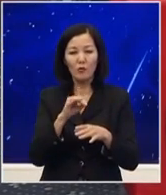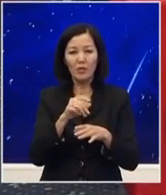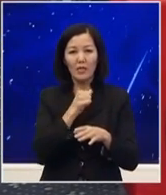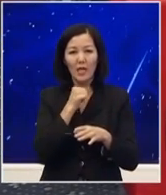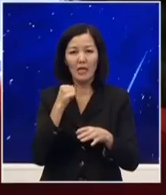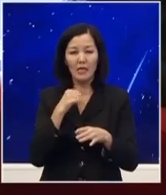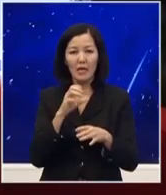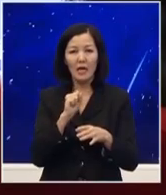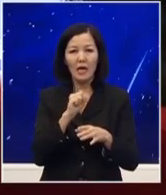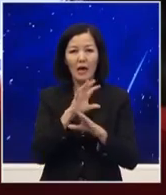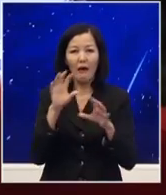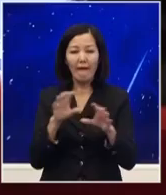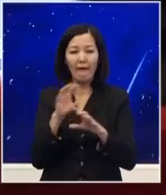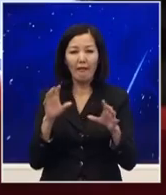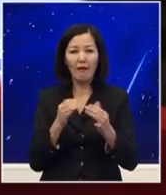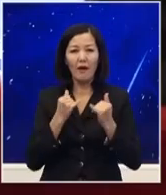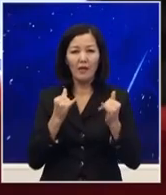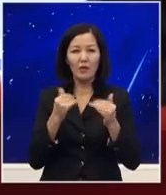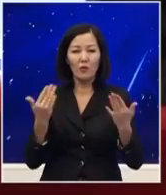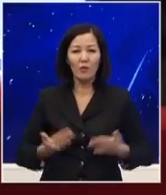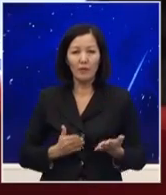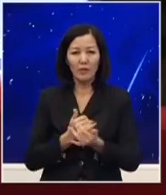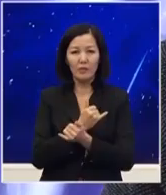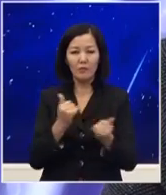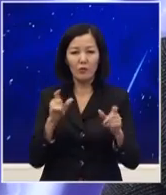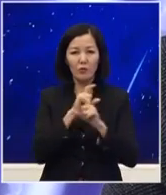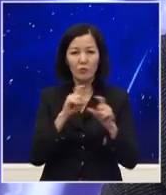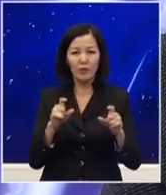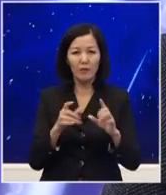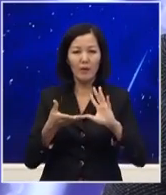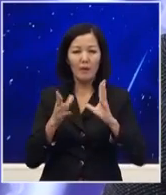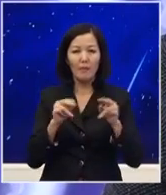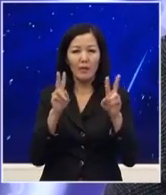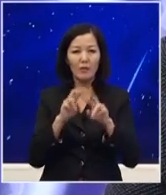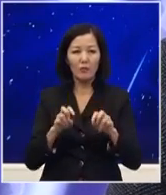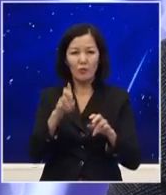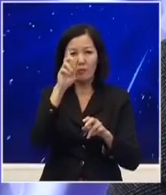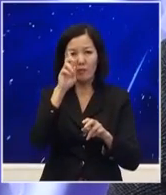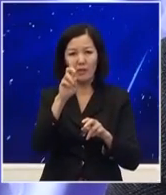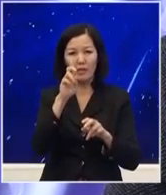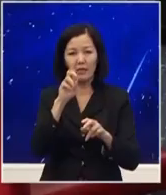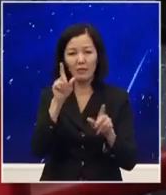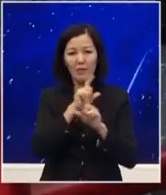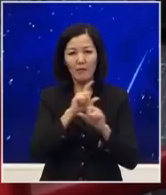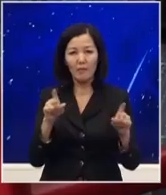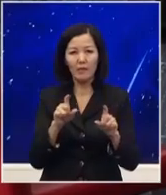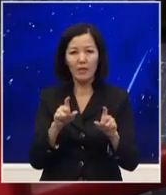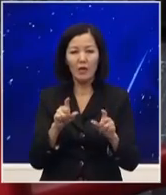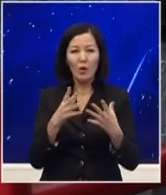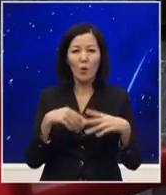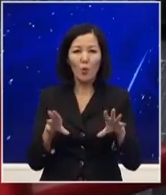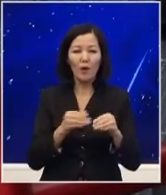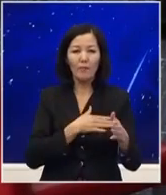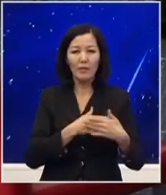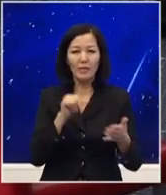қамқор және талғардағы аялла арнаулы әлеуметтік қызмет көрсету мекемесі мониторингтік шара мемлекеттік мекеме мамандарының және